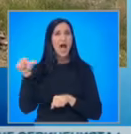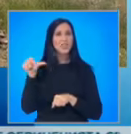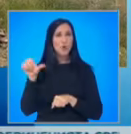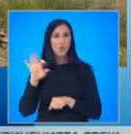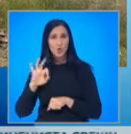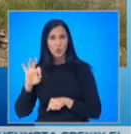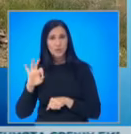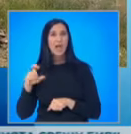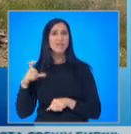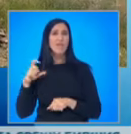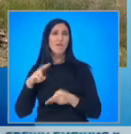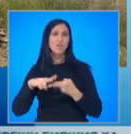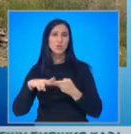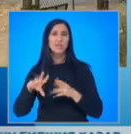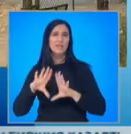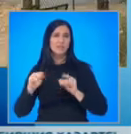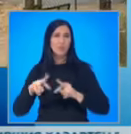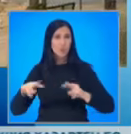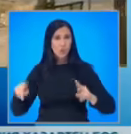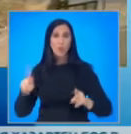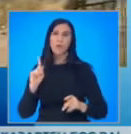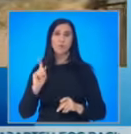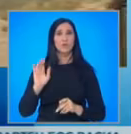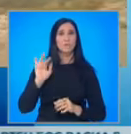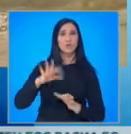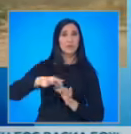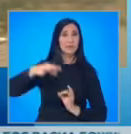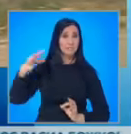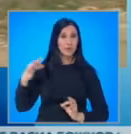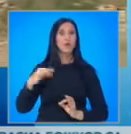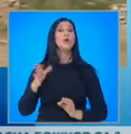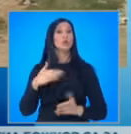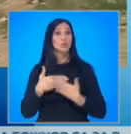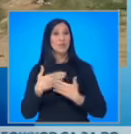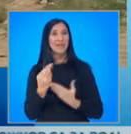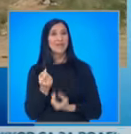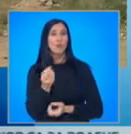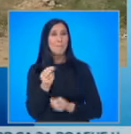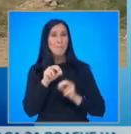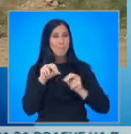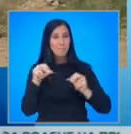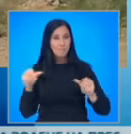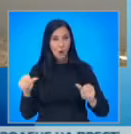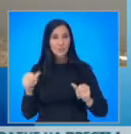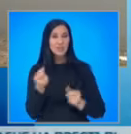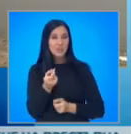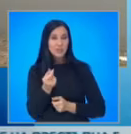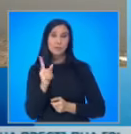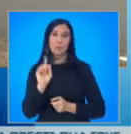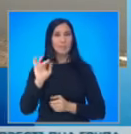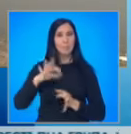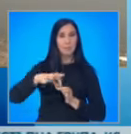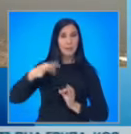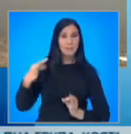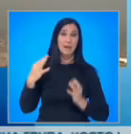оксид, сероводород и всички параметри, които могат да бъдат замерени. Що се отнася до фините прахови частици, те могат да бъдат замерени